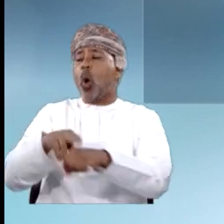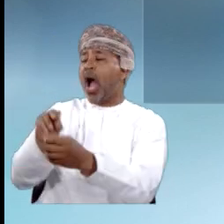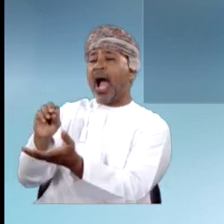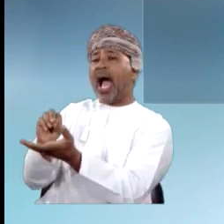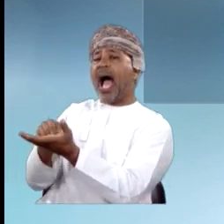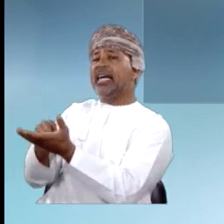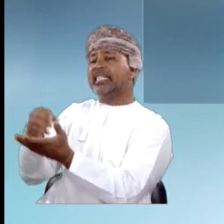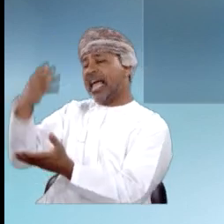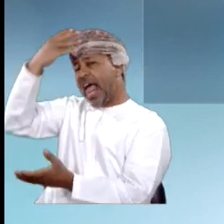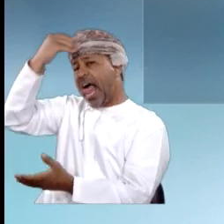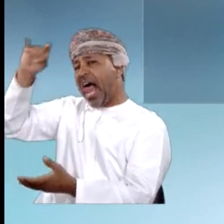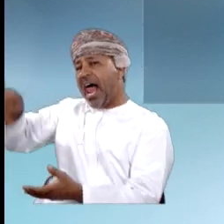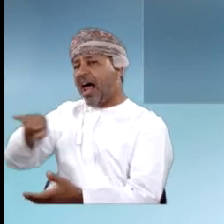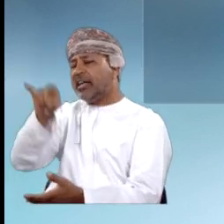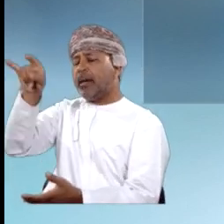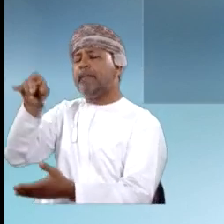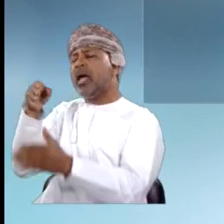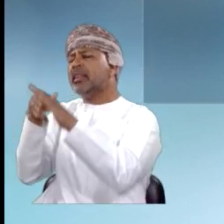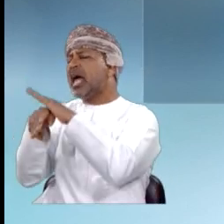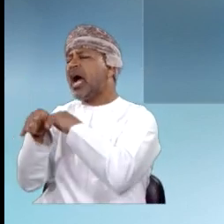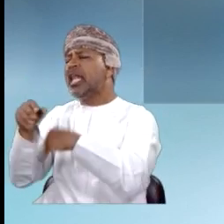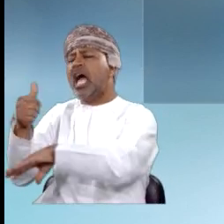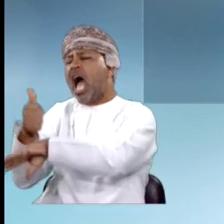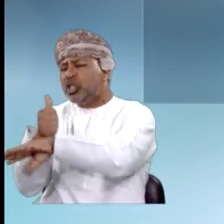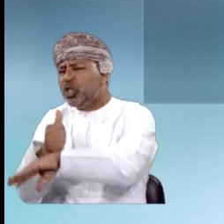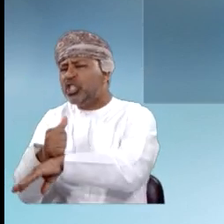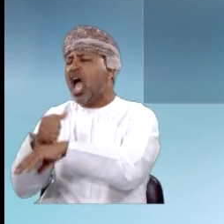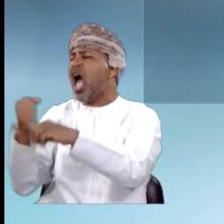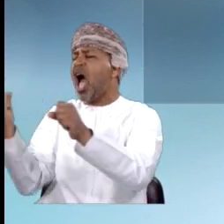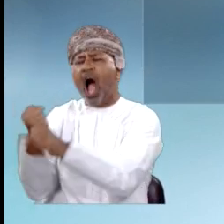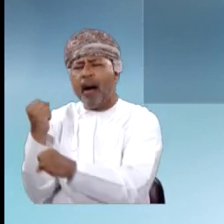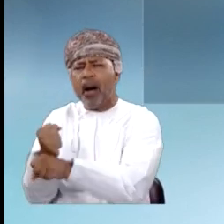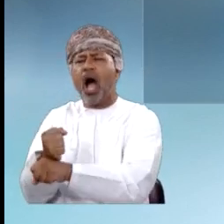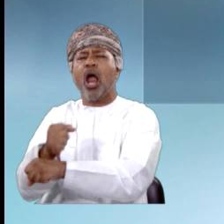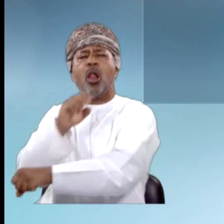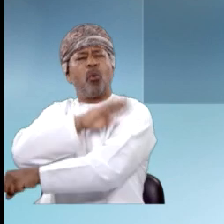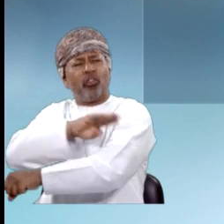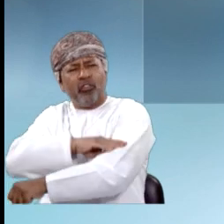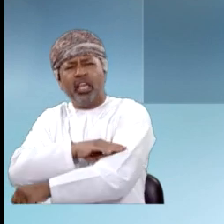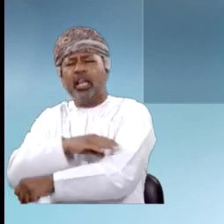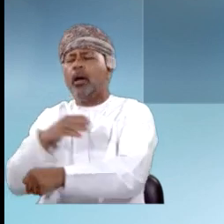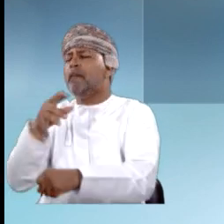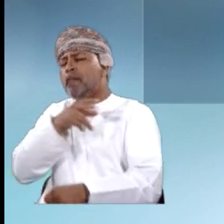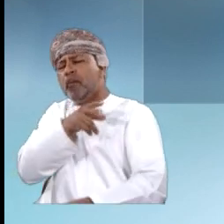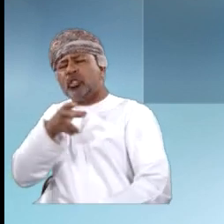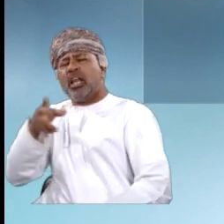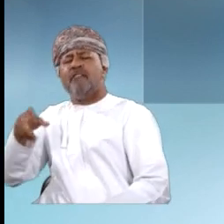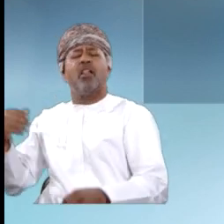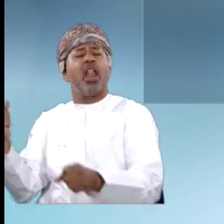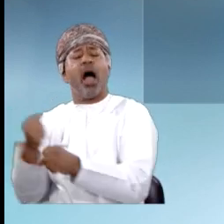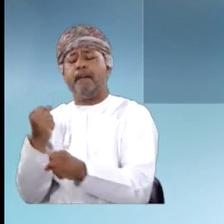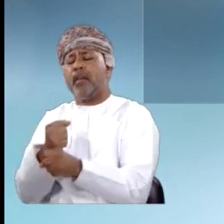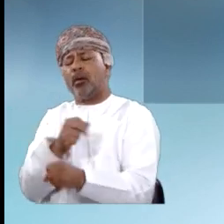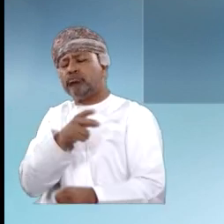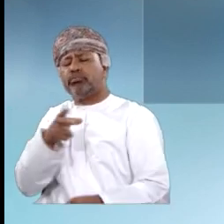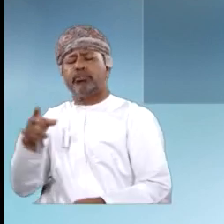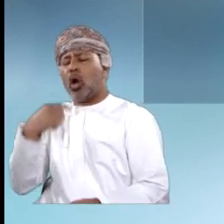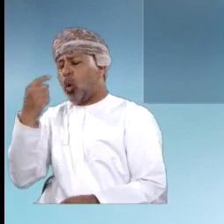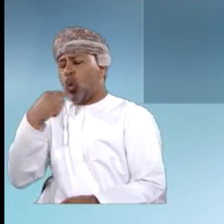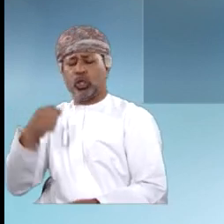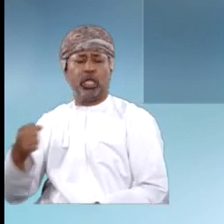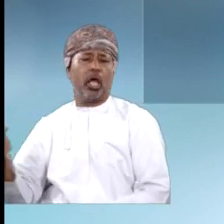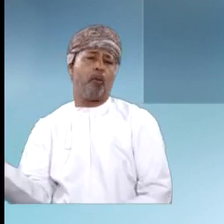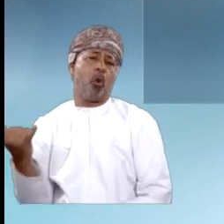الجويه من القدرات العسكريه والامكانات الجويه في اطار ما تطلع به من المه والادوار الوطنيه